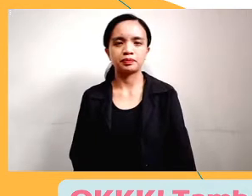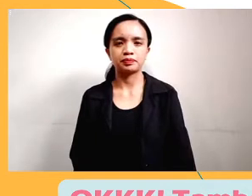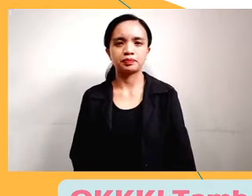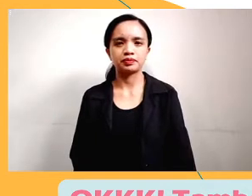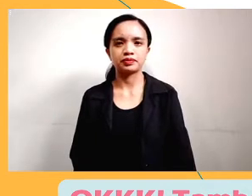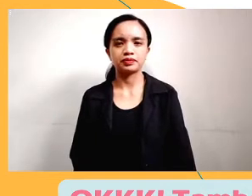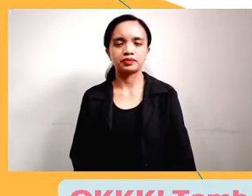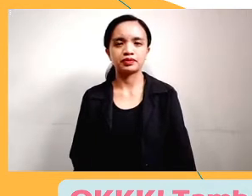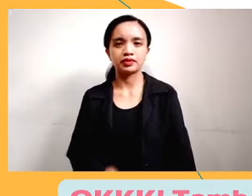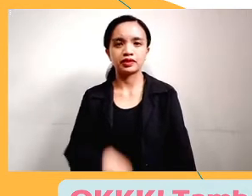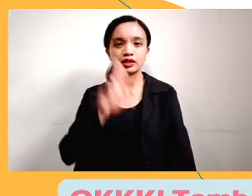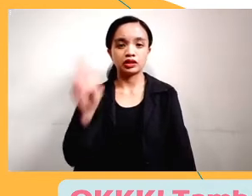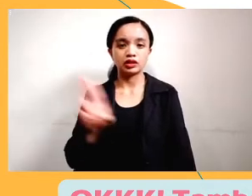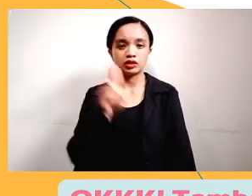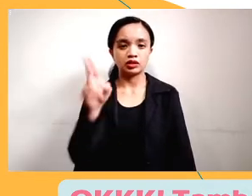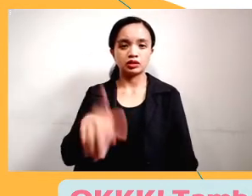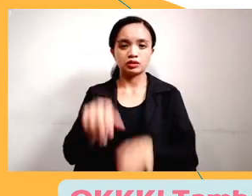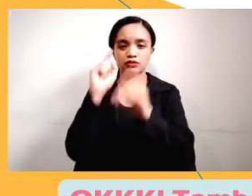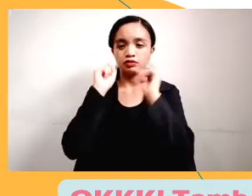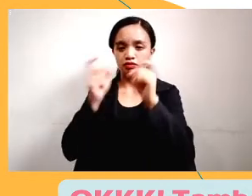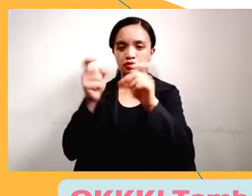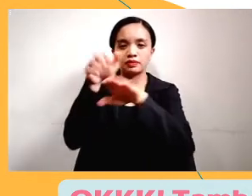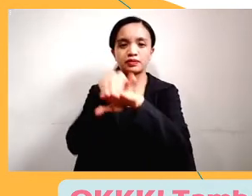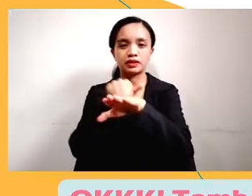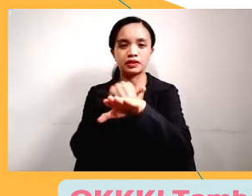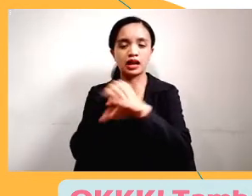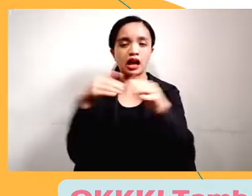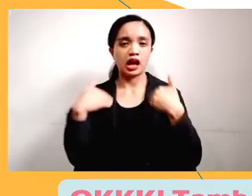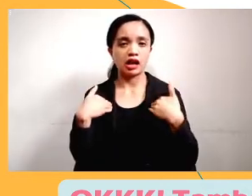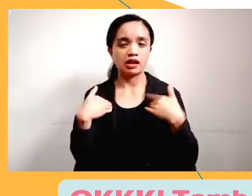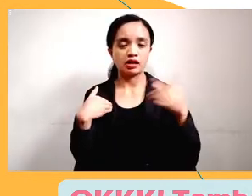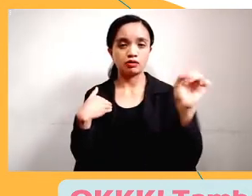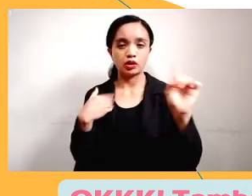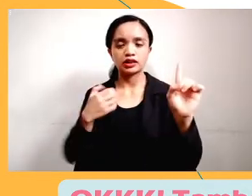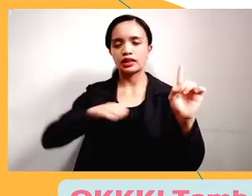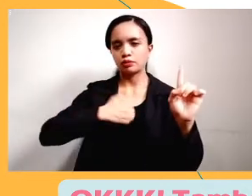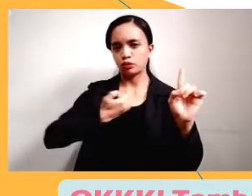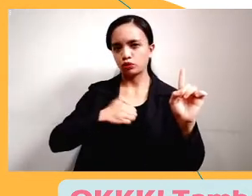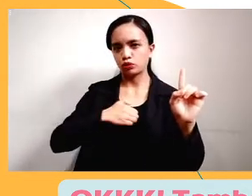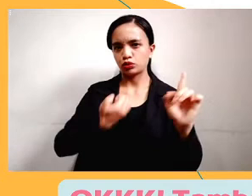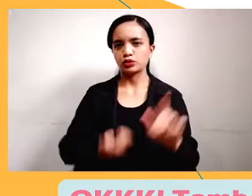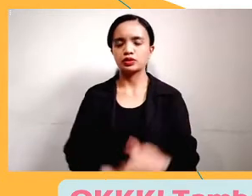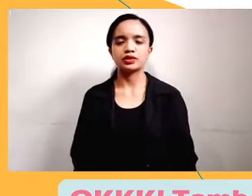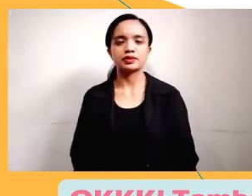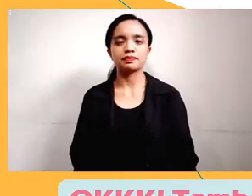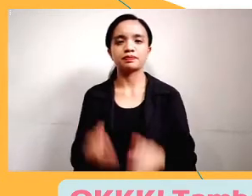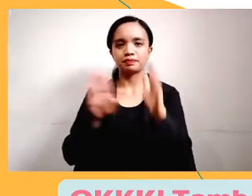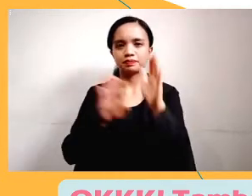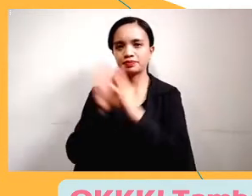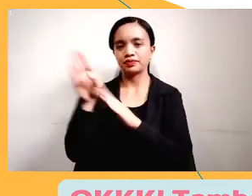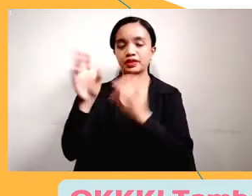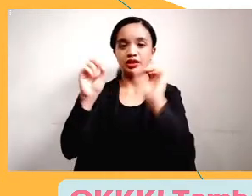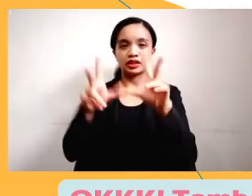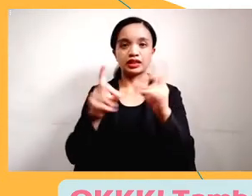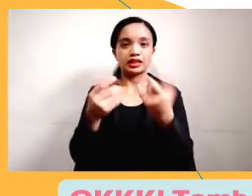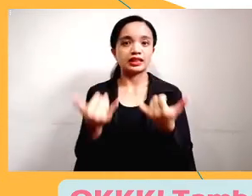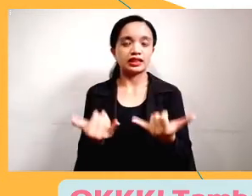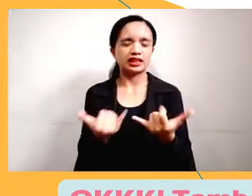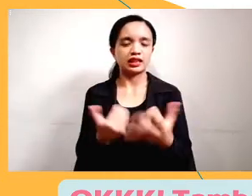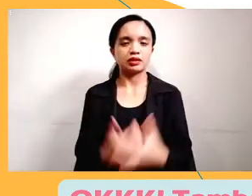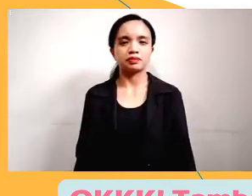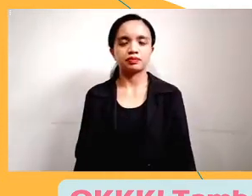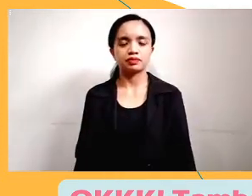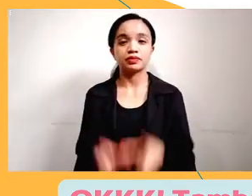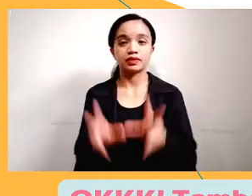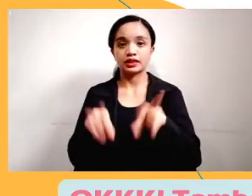pagkagamit natin ng mabilis at mabagal, nakakaroon na tayo ng mga emotions, no, na nade-develop. Okay, ngayon naman, bibigyan ko